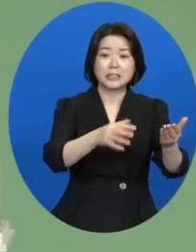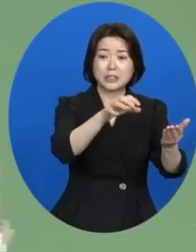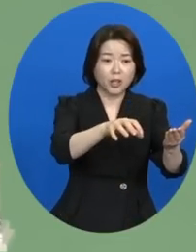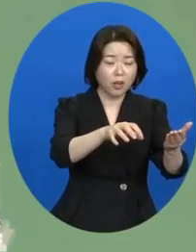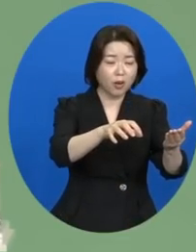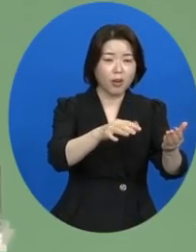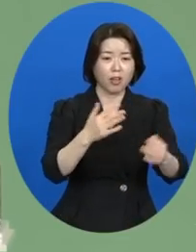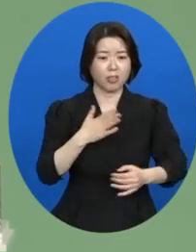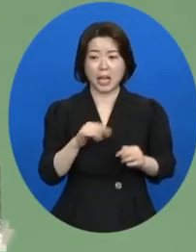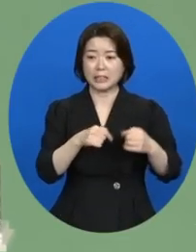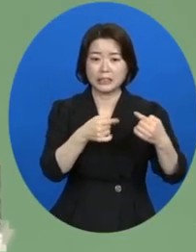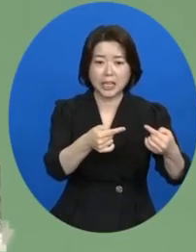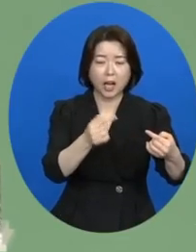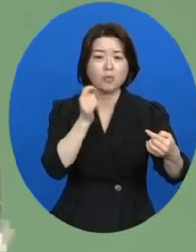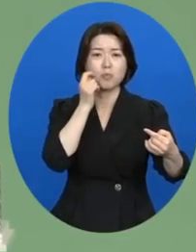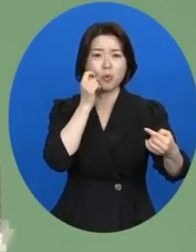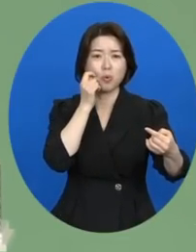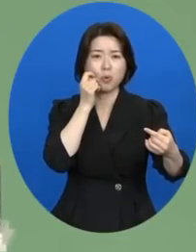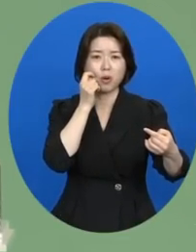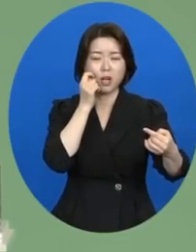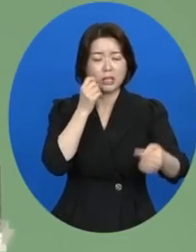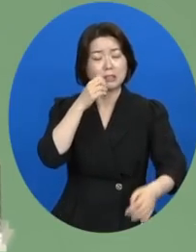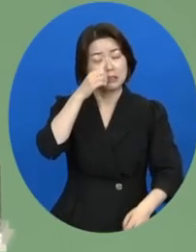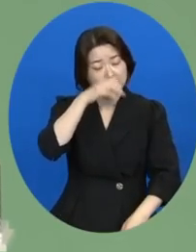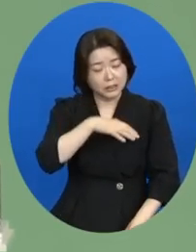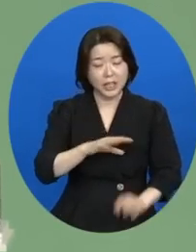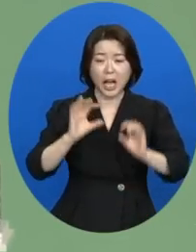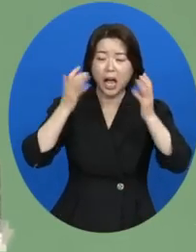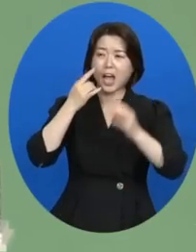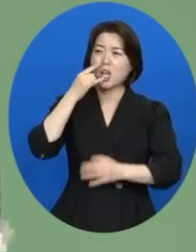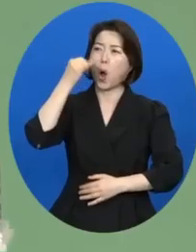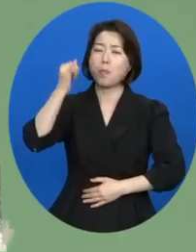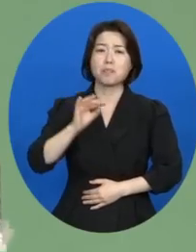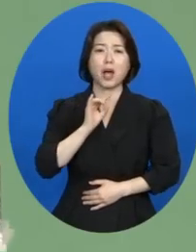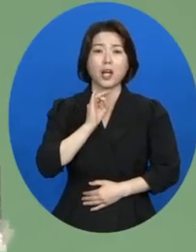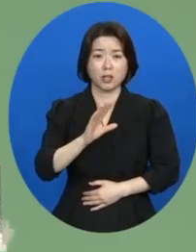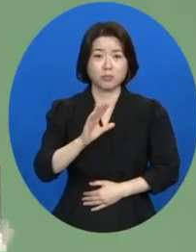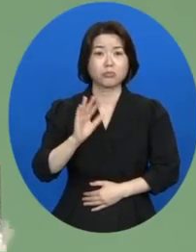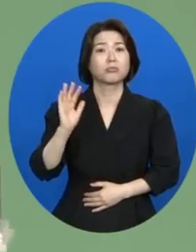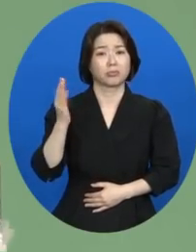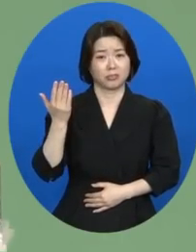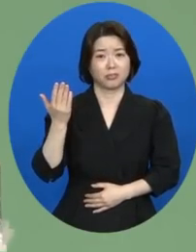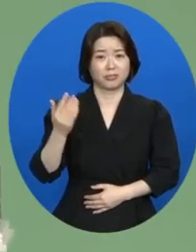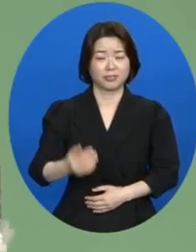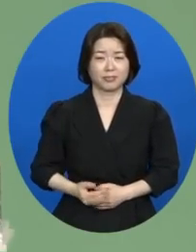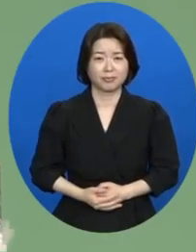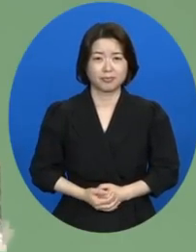현장에는 참여하지 못하는 그냥 아이 엄마가 되어버린 것입니다.